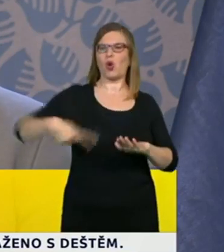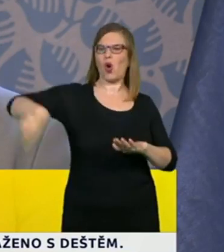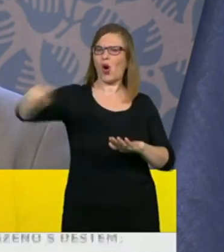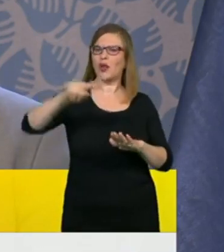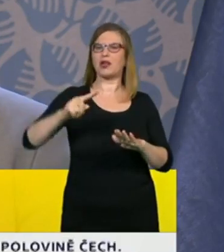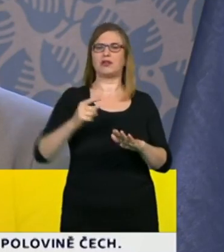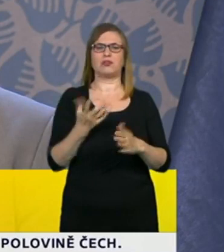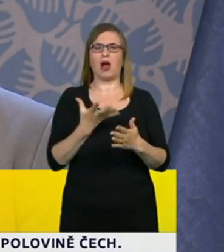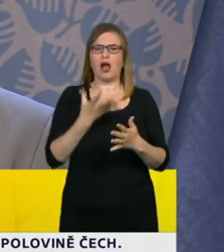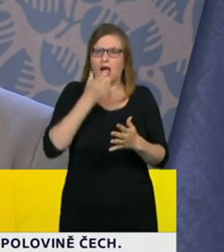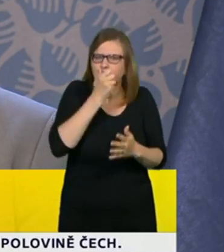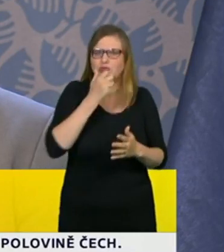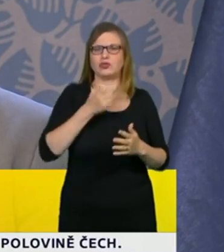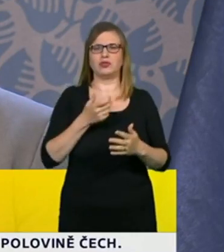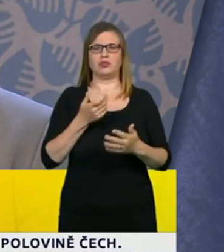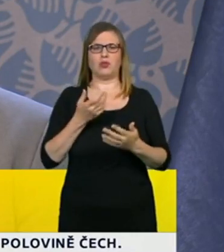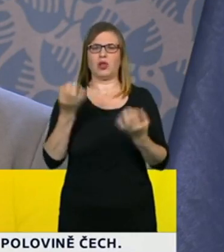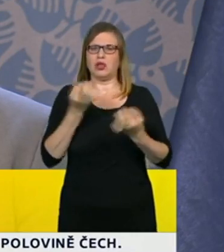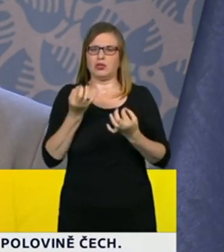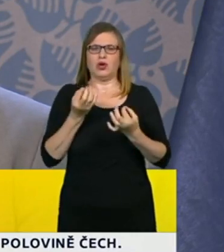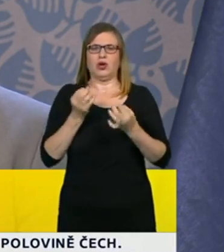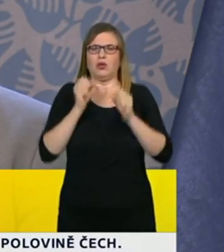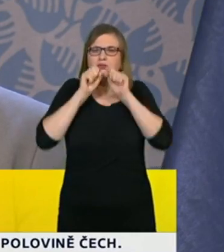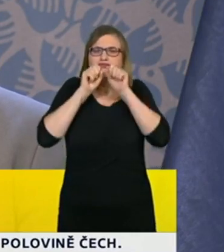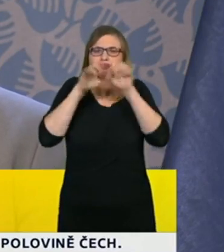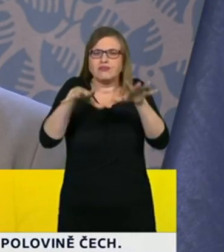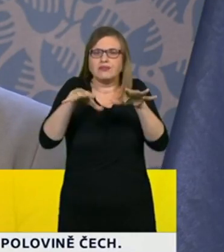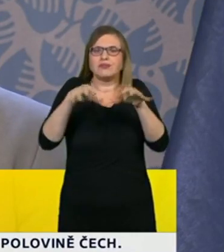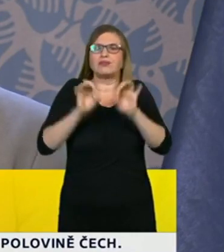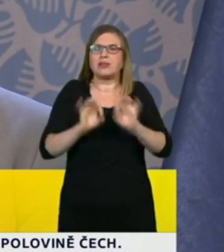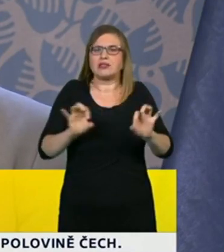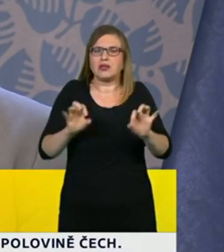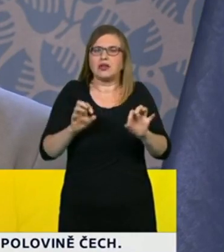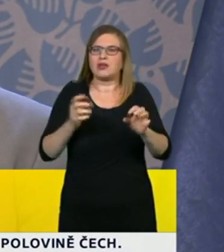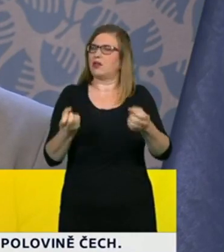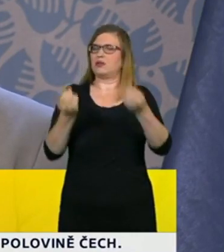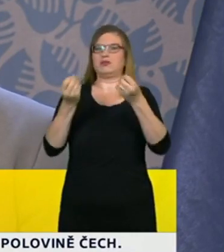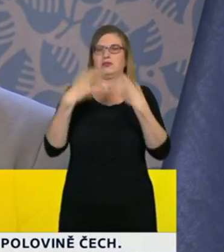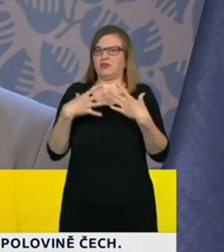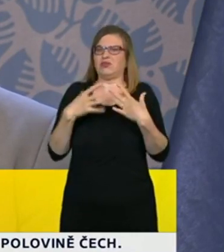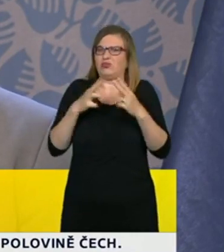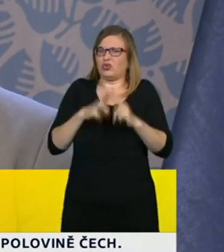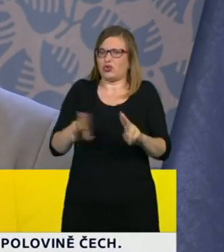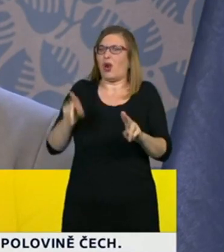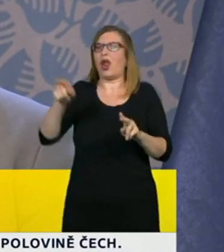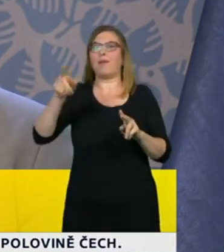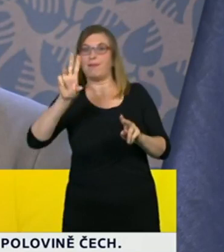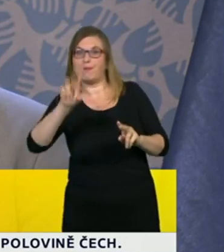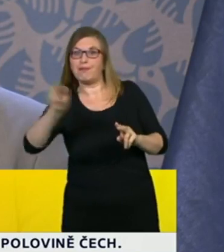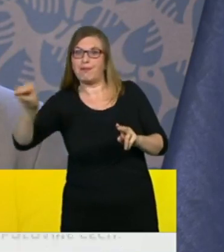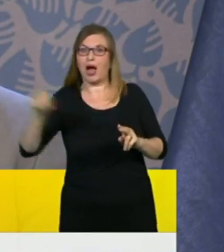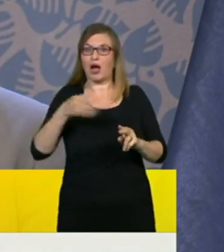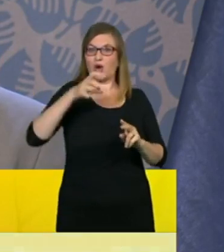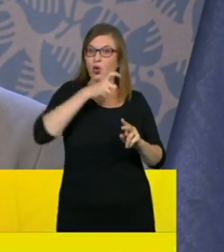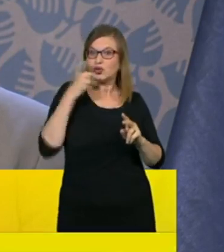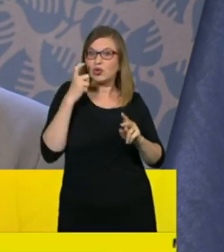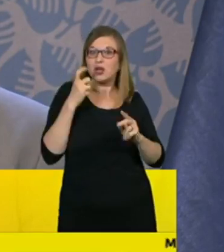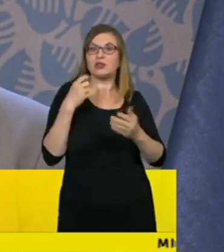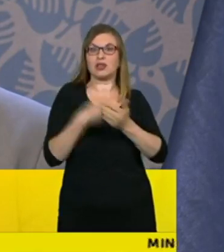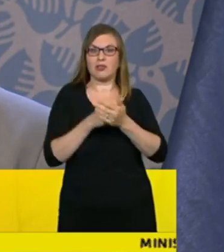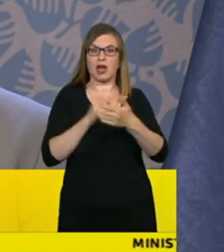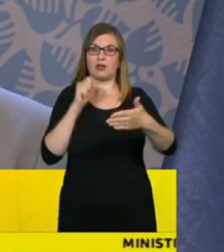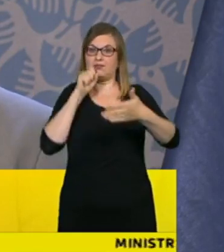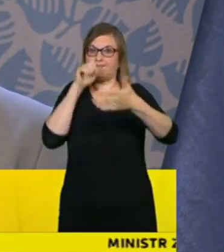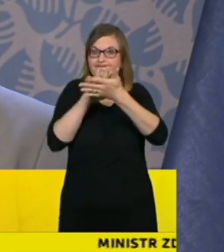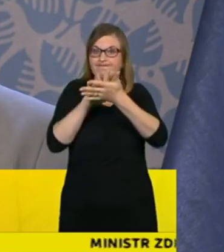V tuto chvíli jsme v situaci, kdy se podařilo šíření viru tady v populaci velmi omezit a blížíme se do